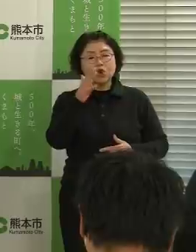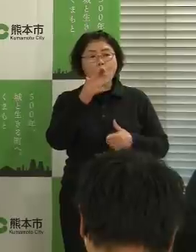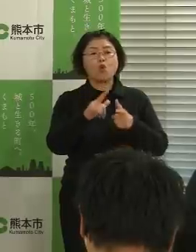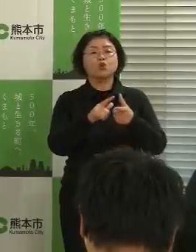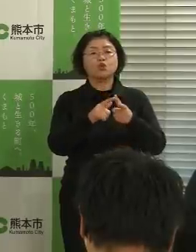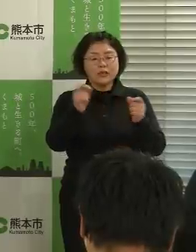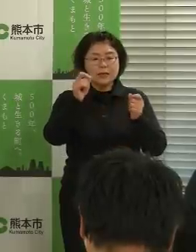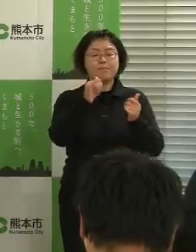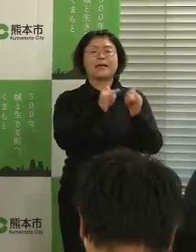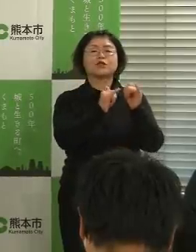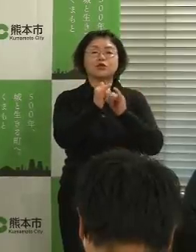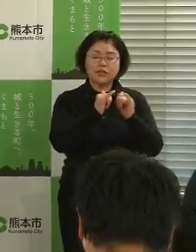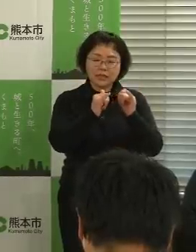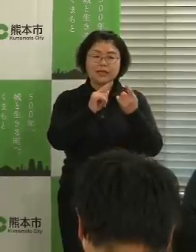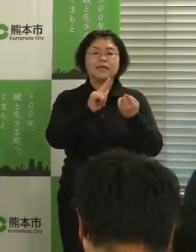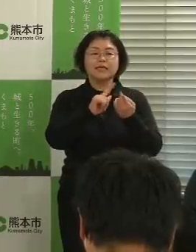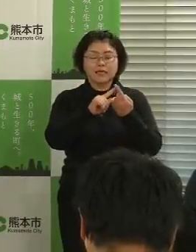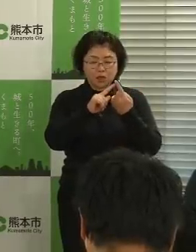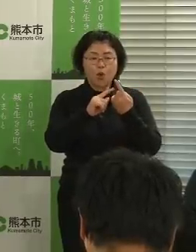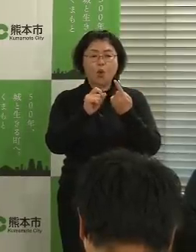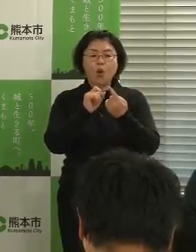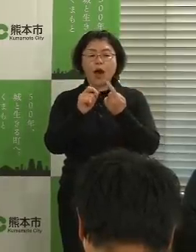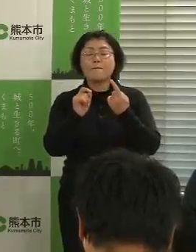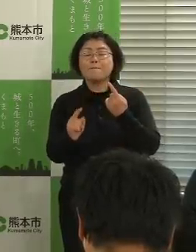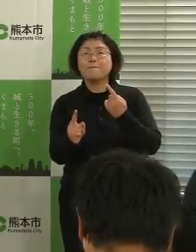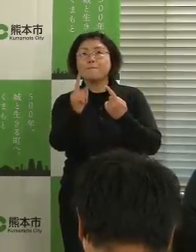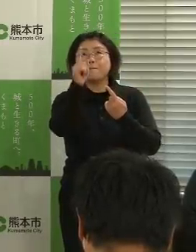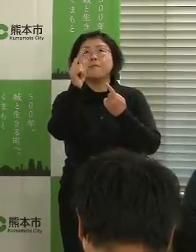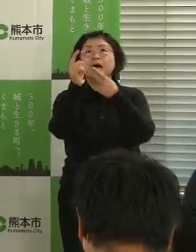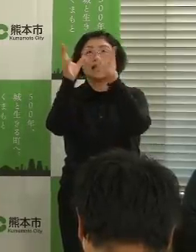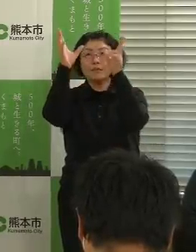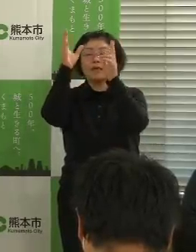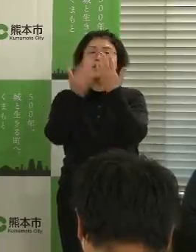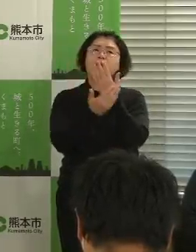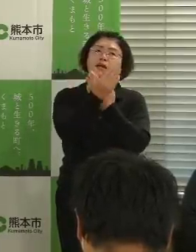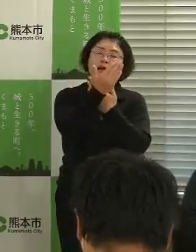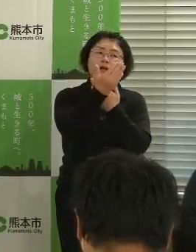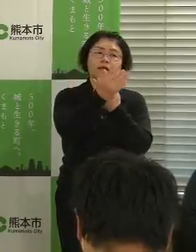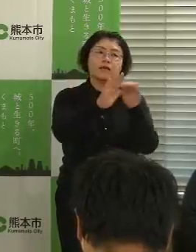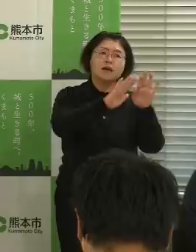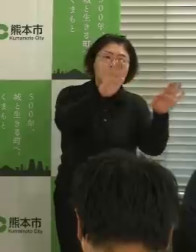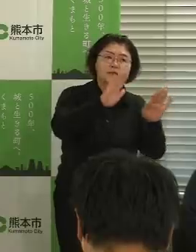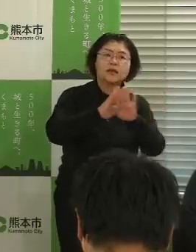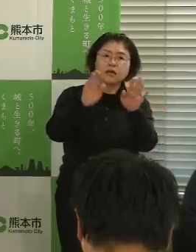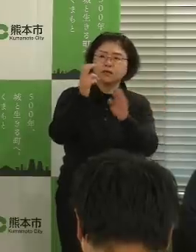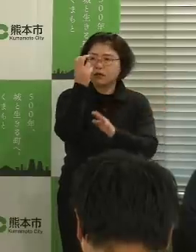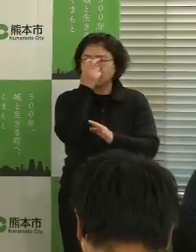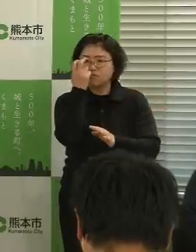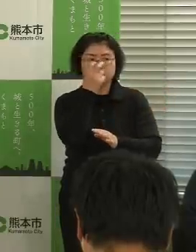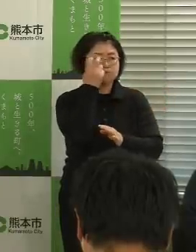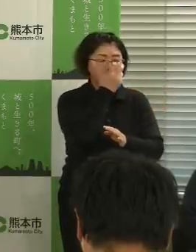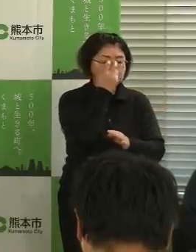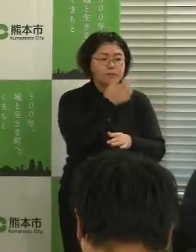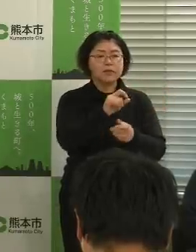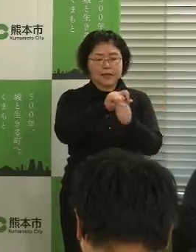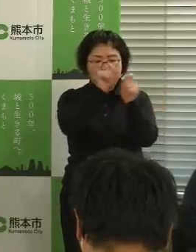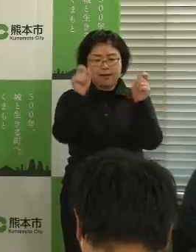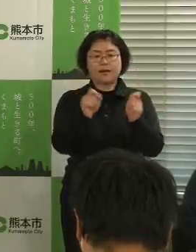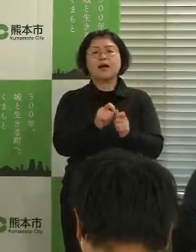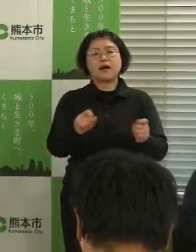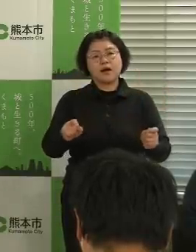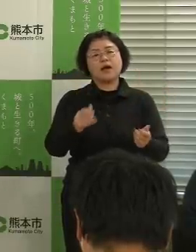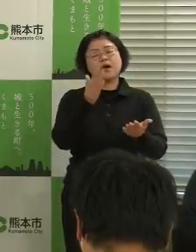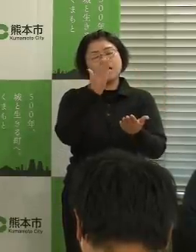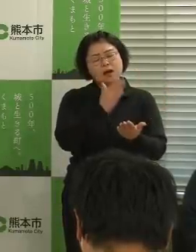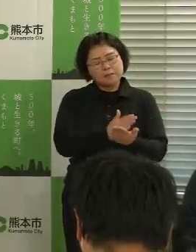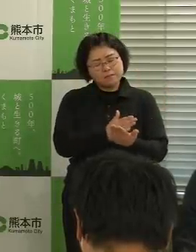津湖花火大会の各委員に対し開催の可否を確認をしました結果、中止はや